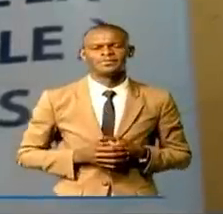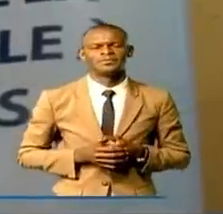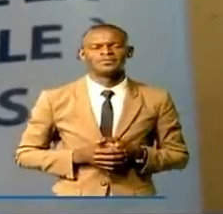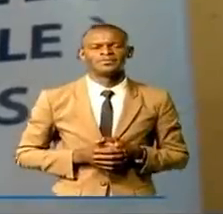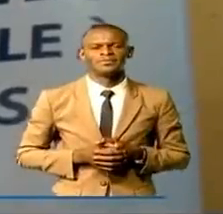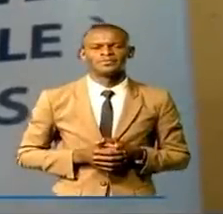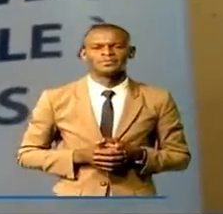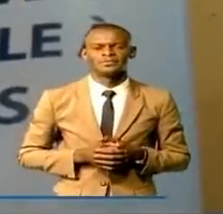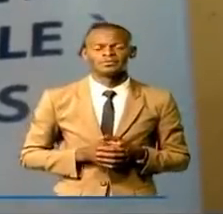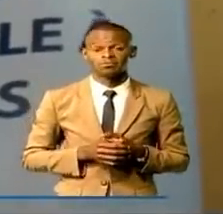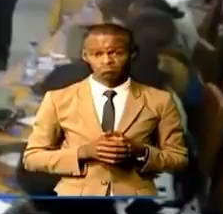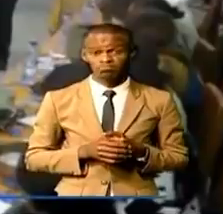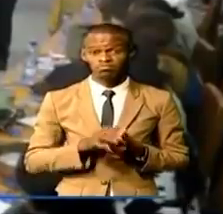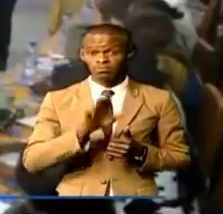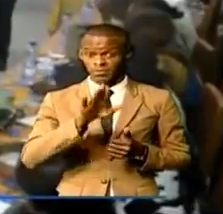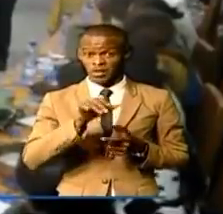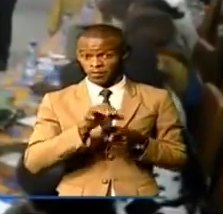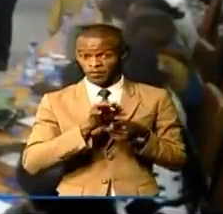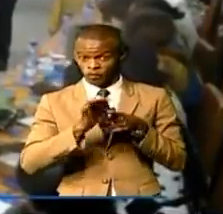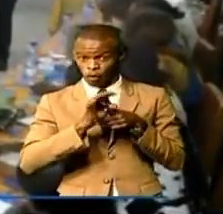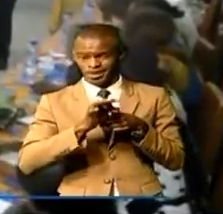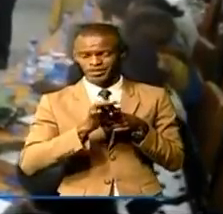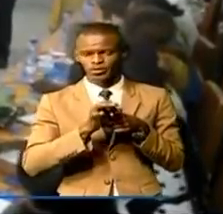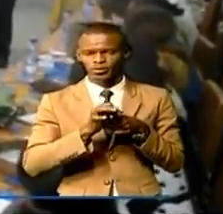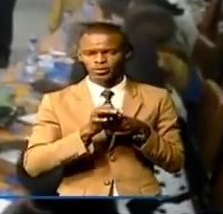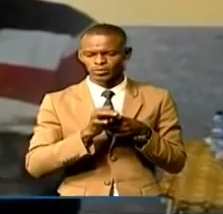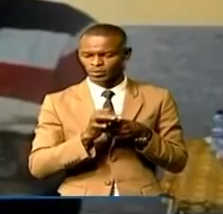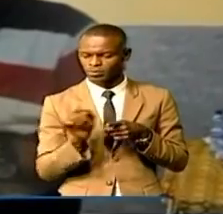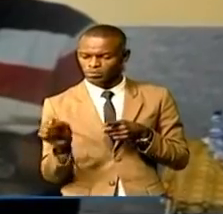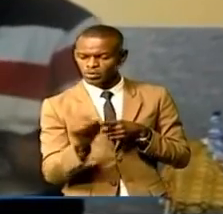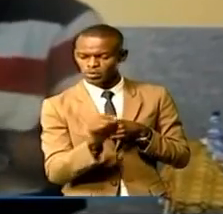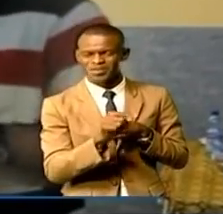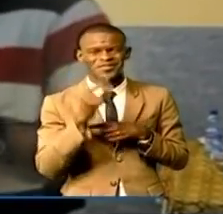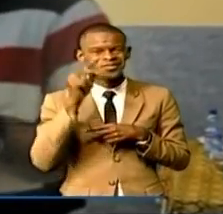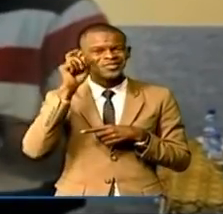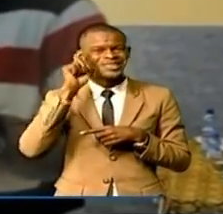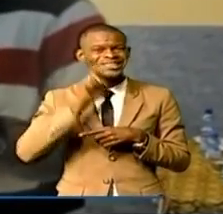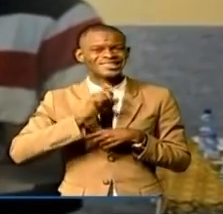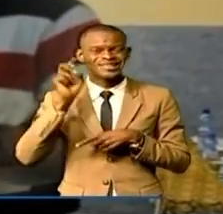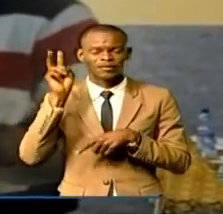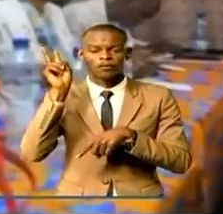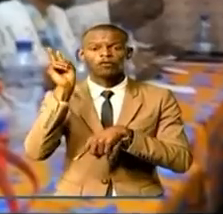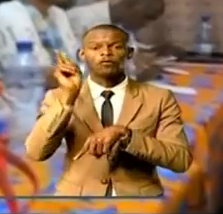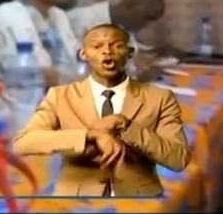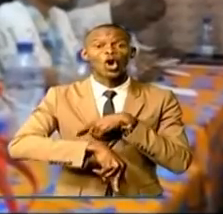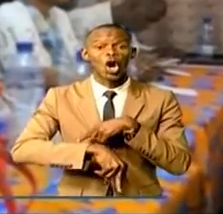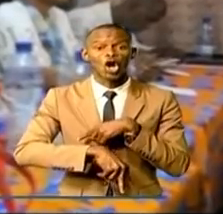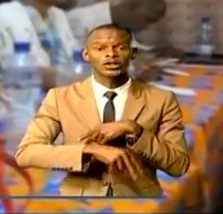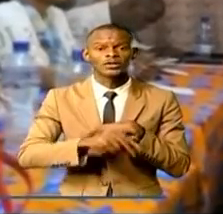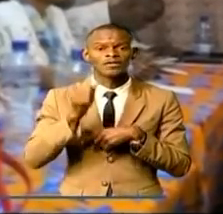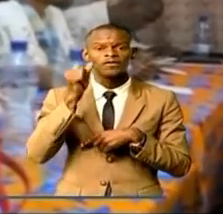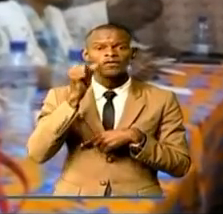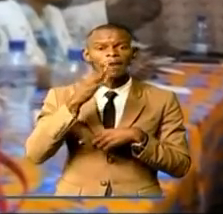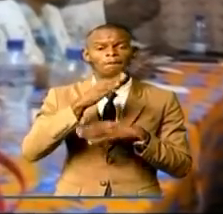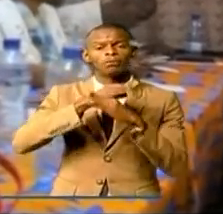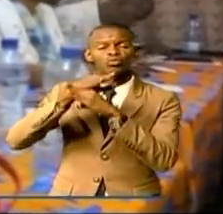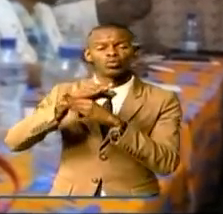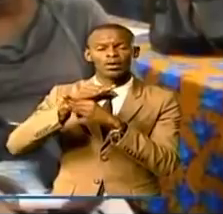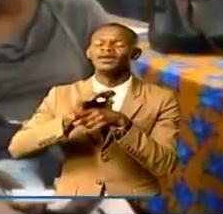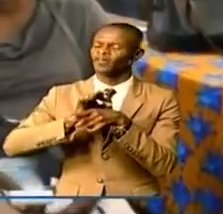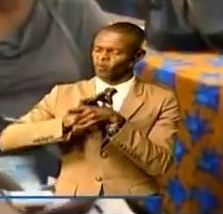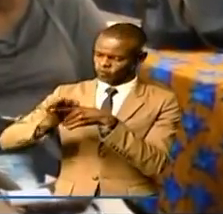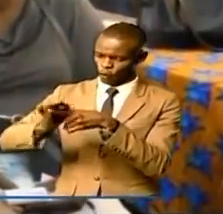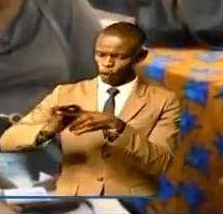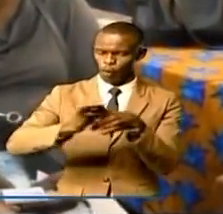Cette formation sur les violences basées sur le genre était axée, entre autres, sur le mécanisme de prise en charge dans la ville, province